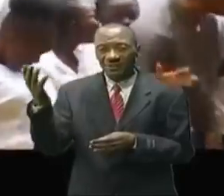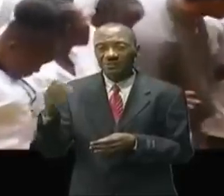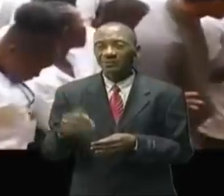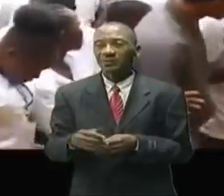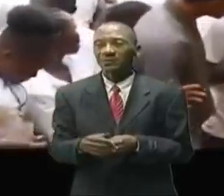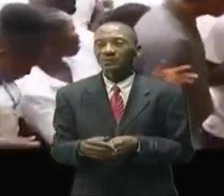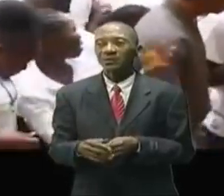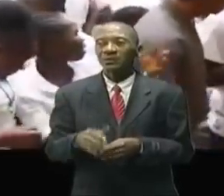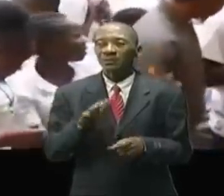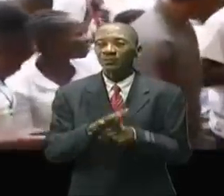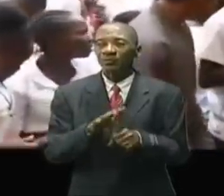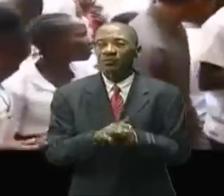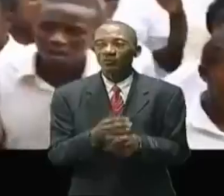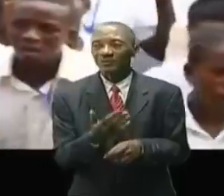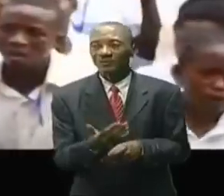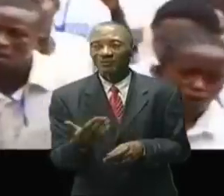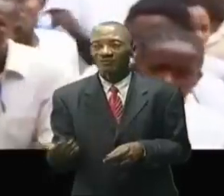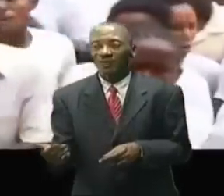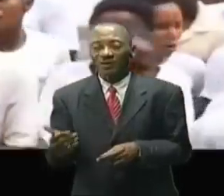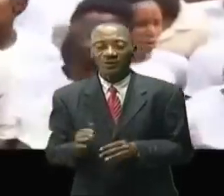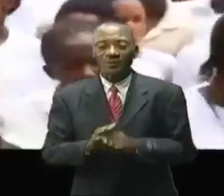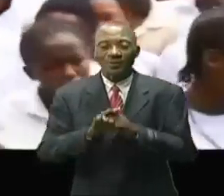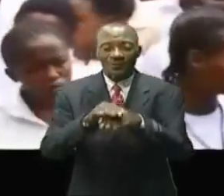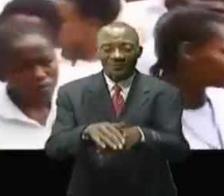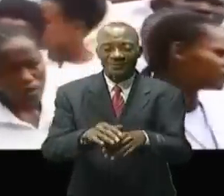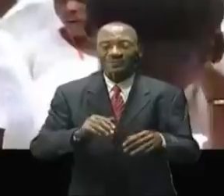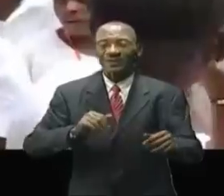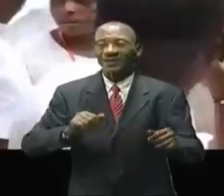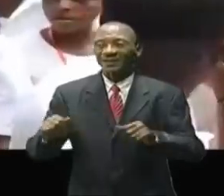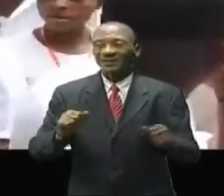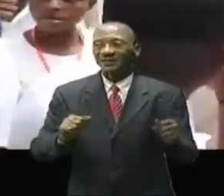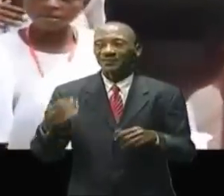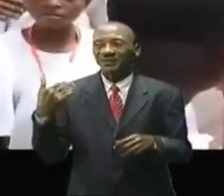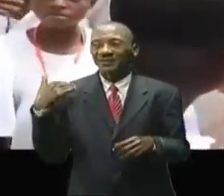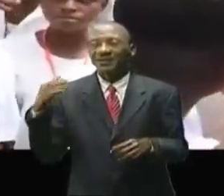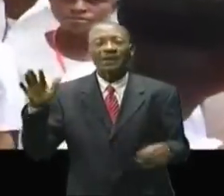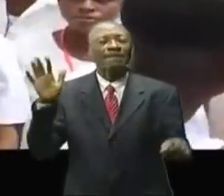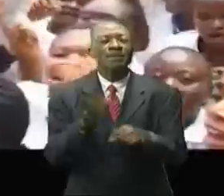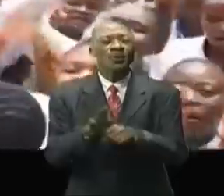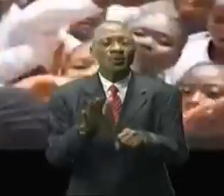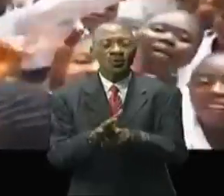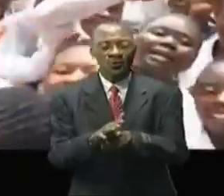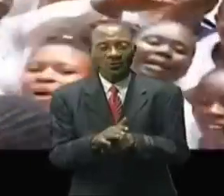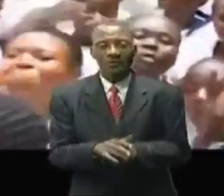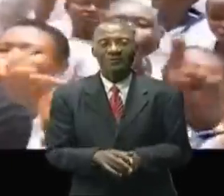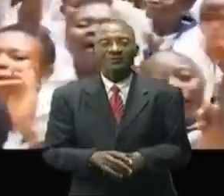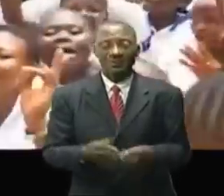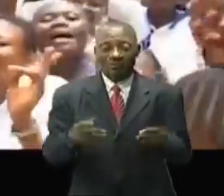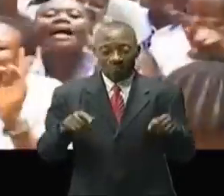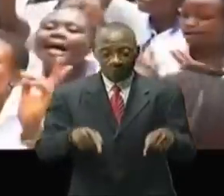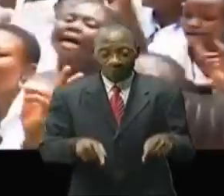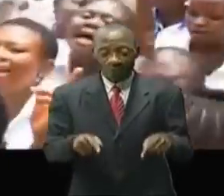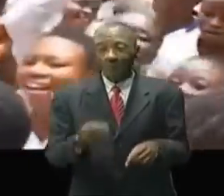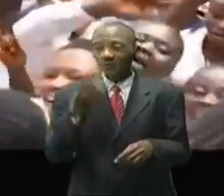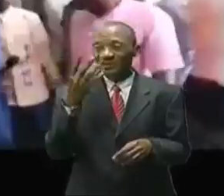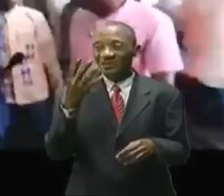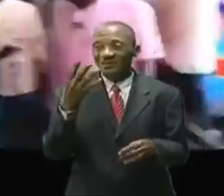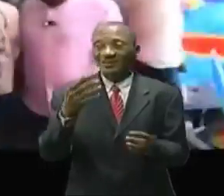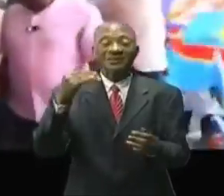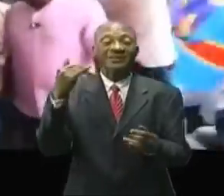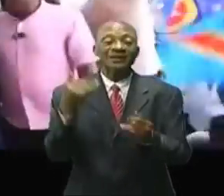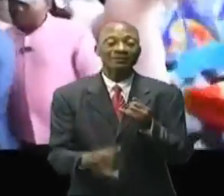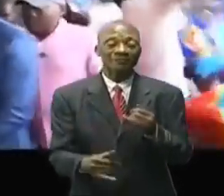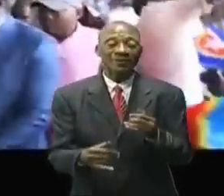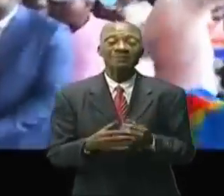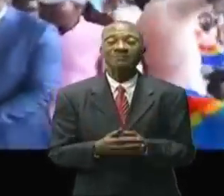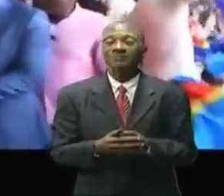à l'invitation du gouverneur au terme du dernier jour, c'est jeudi 29 juin 2023, à l'esplanade de son cabinet. À l'approche de